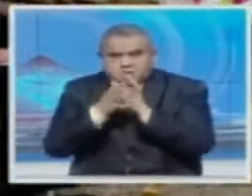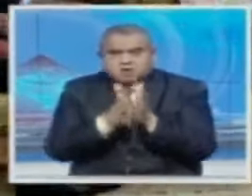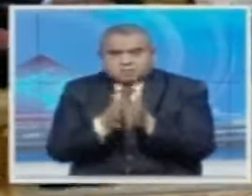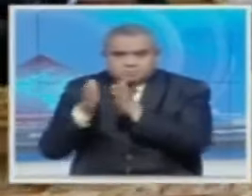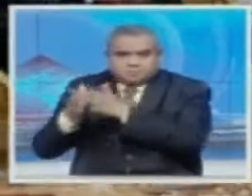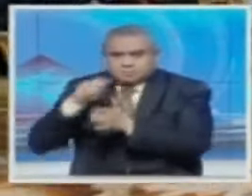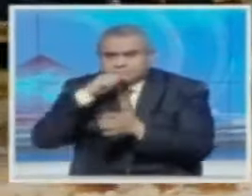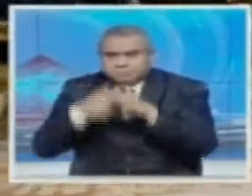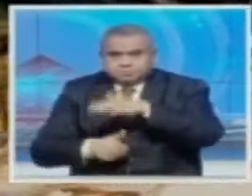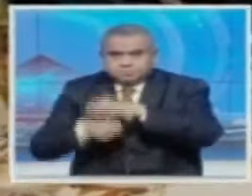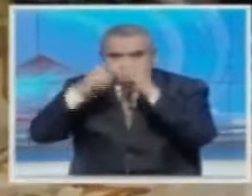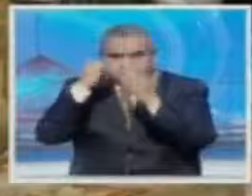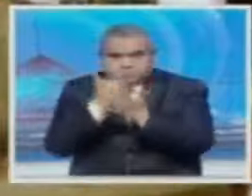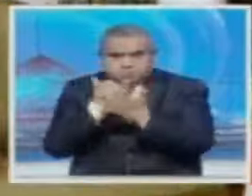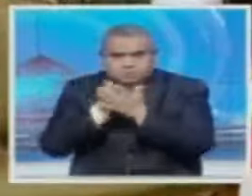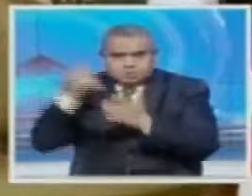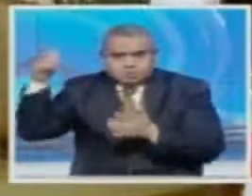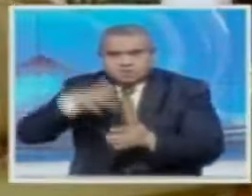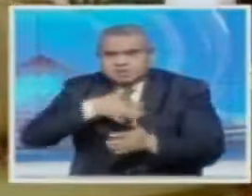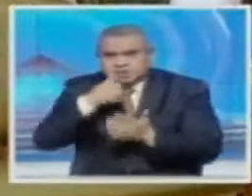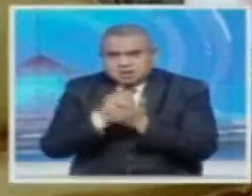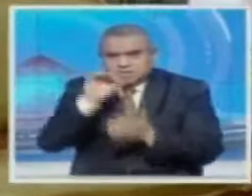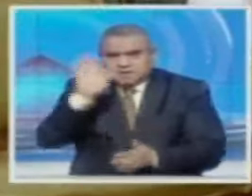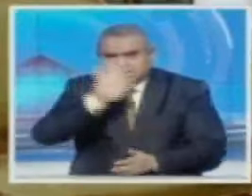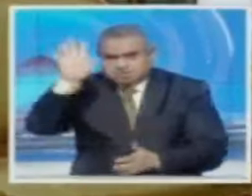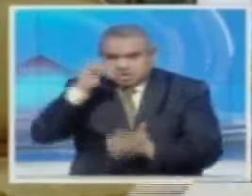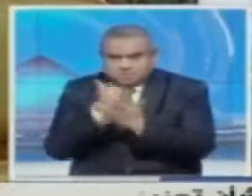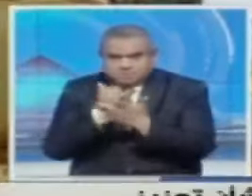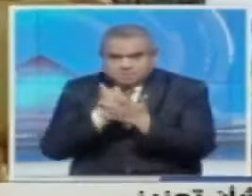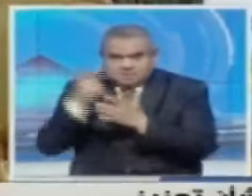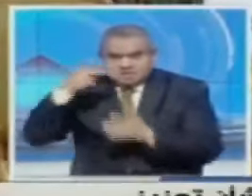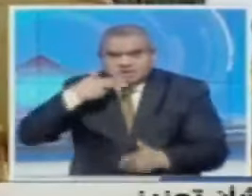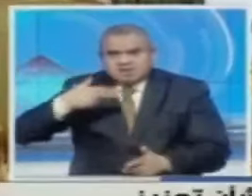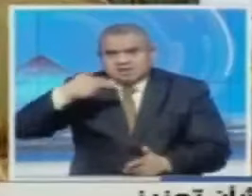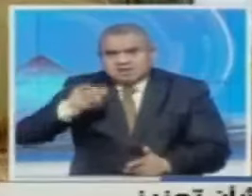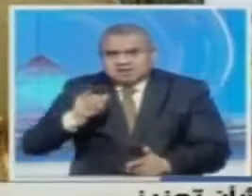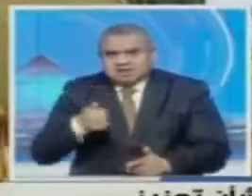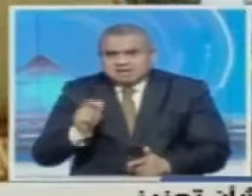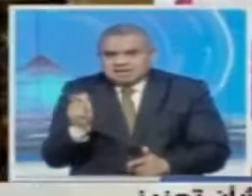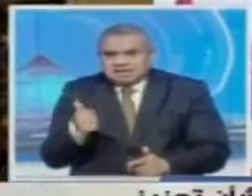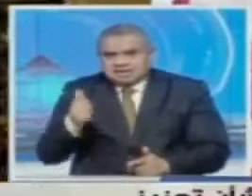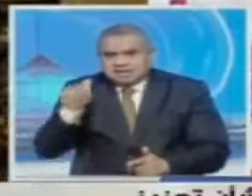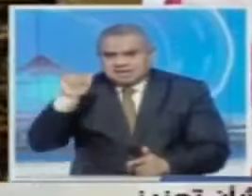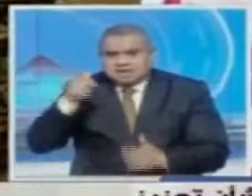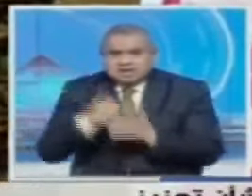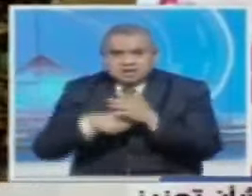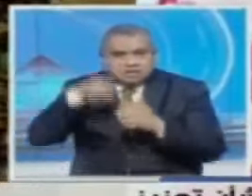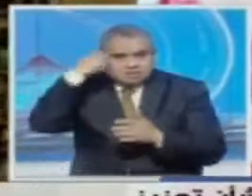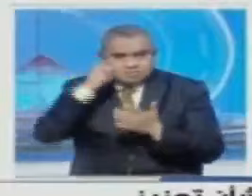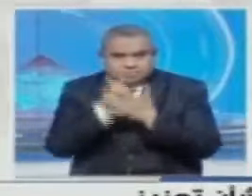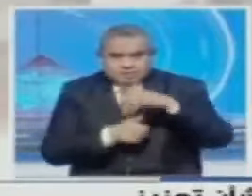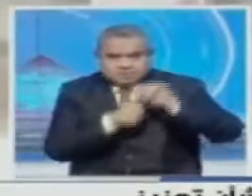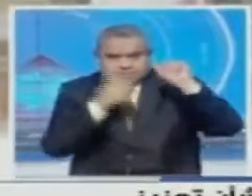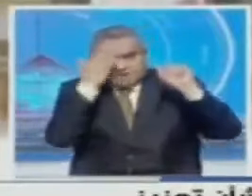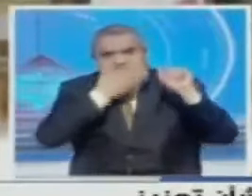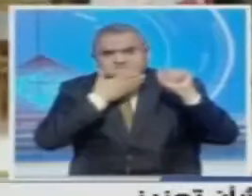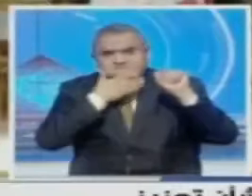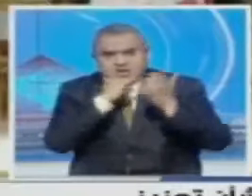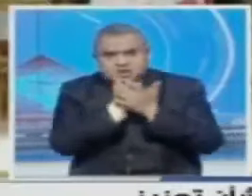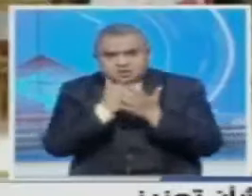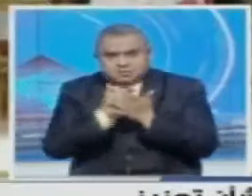سلمت رئيسة مجلس شيوخ غينيا الاستوائية رسالة خطية إلى السيد الرئيس من الرئيس أوبيانغ،